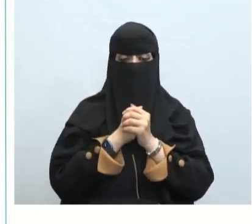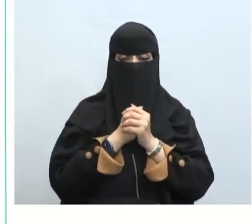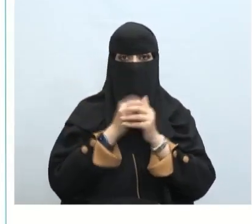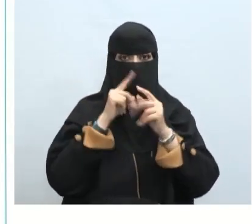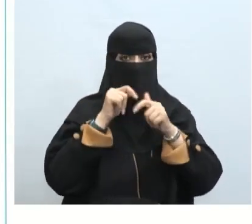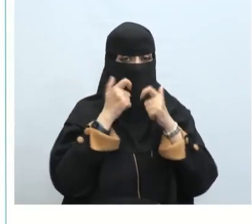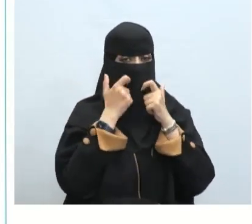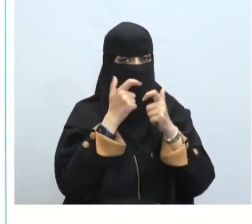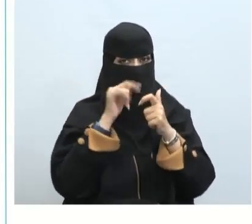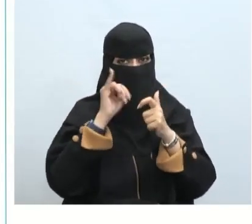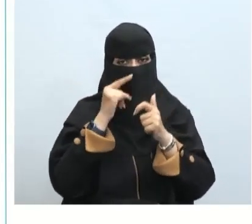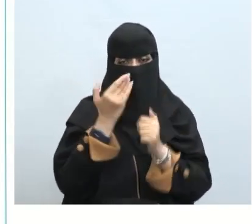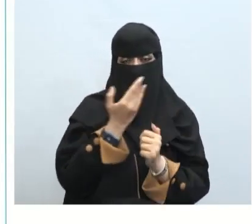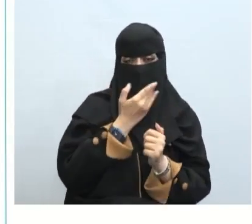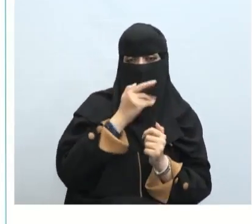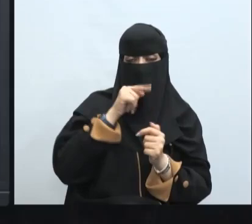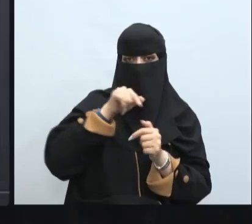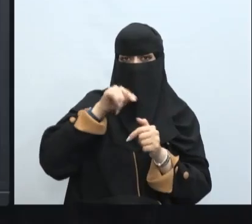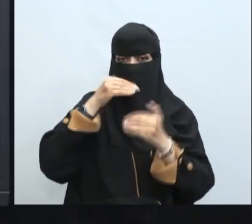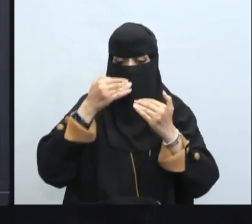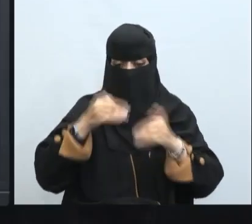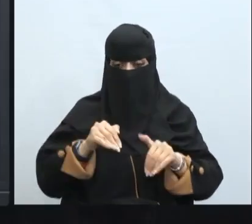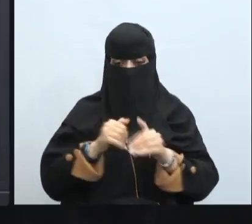والحذر من التاثر بالتعثر